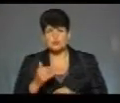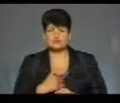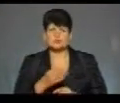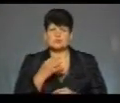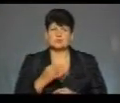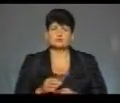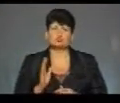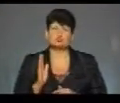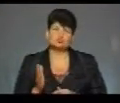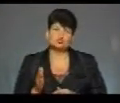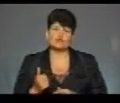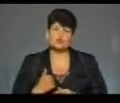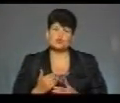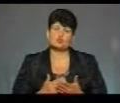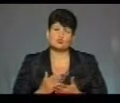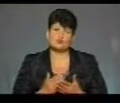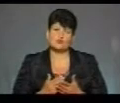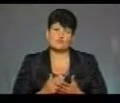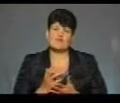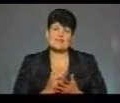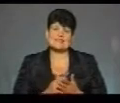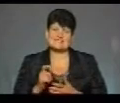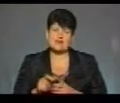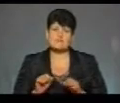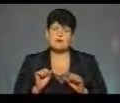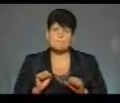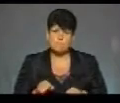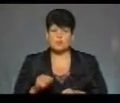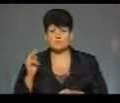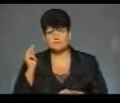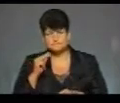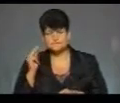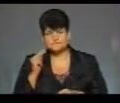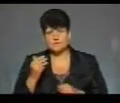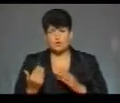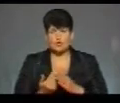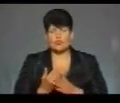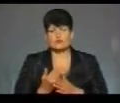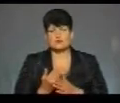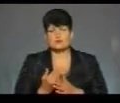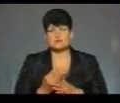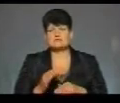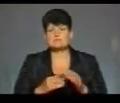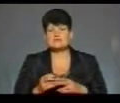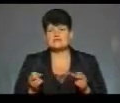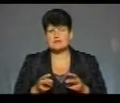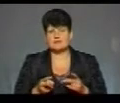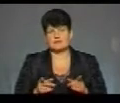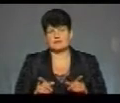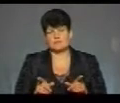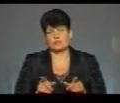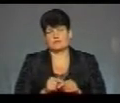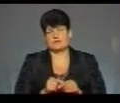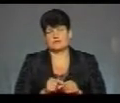будучи військовослужбовцем служби в резерві, можна опанувати нові військові облікові спеціальності, які споріднені з